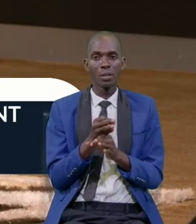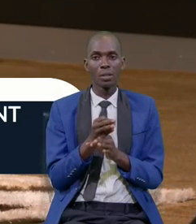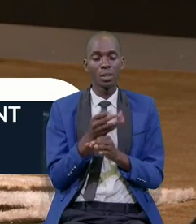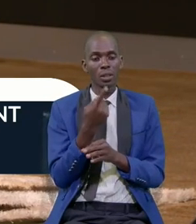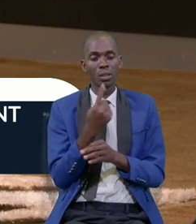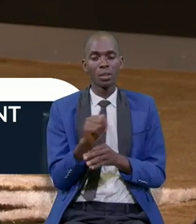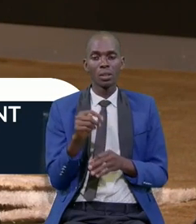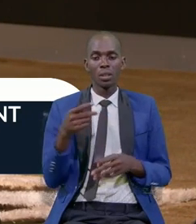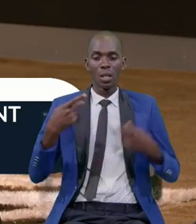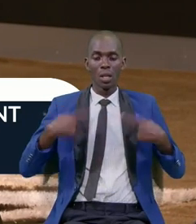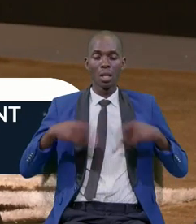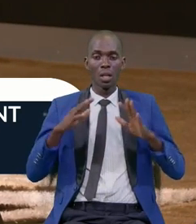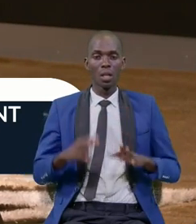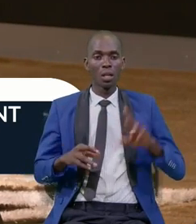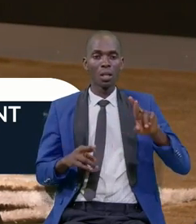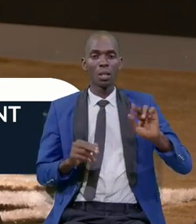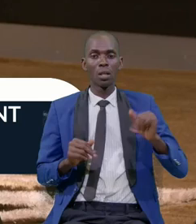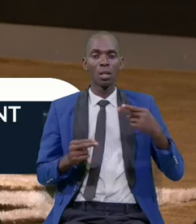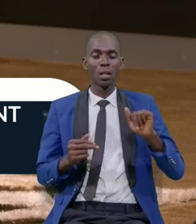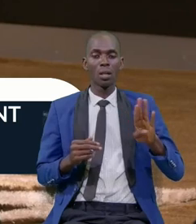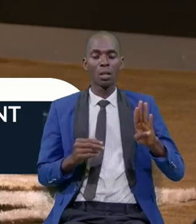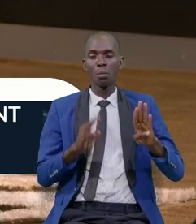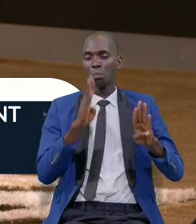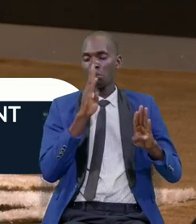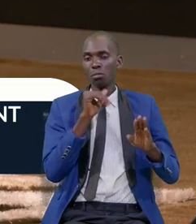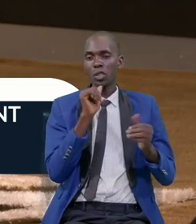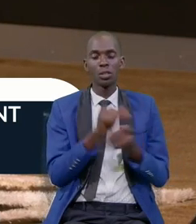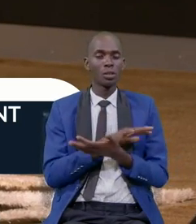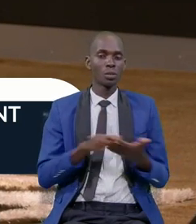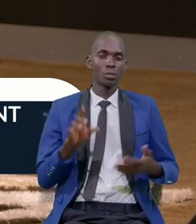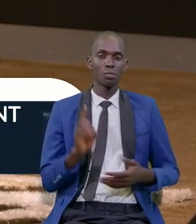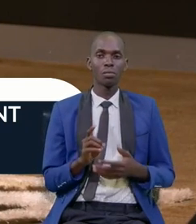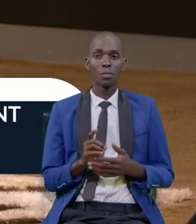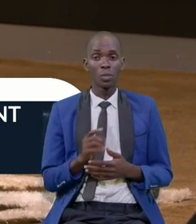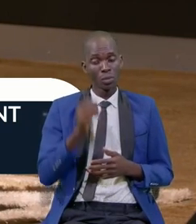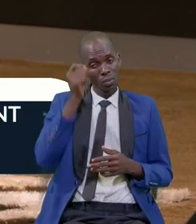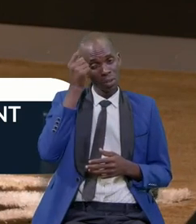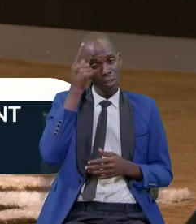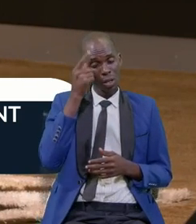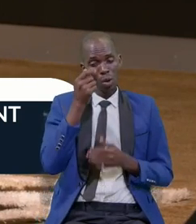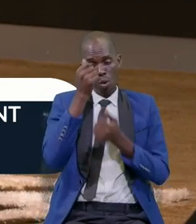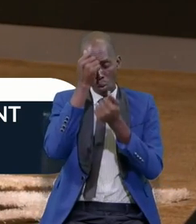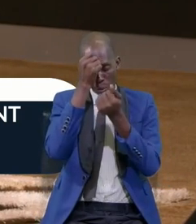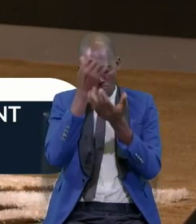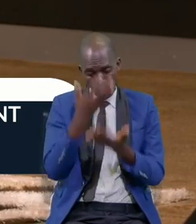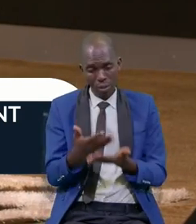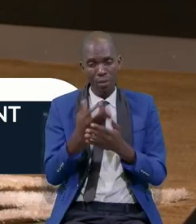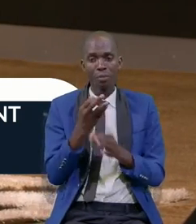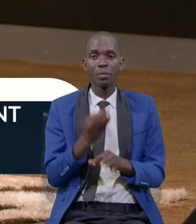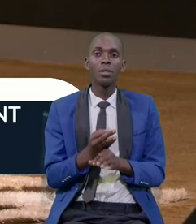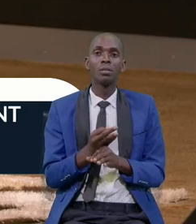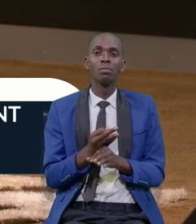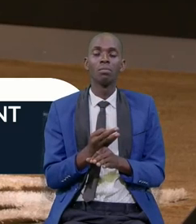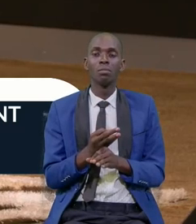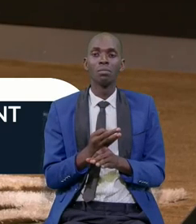C'est par la foi que Rahab, la prostituée, ne périt pas. Comprenez, la foi d'obéissance, la foi